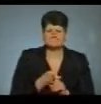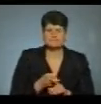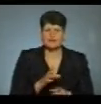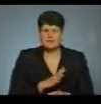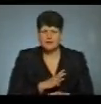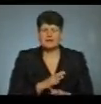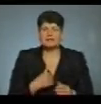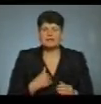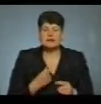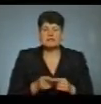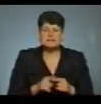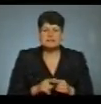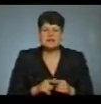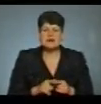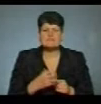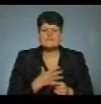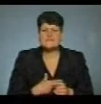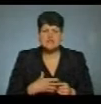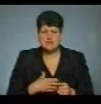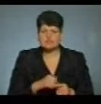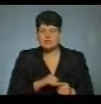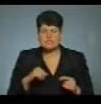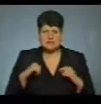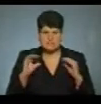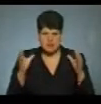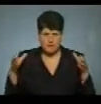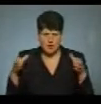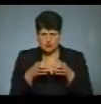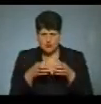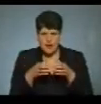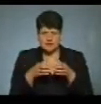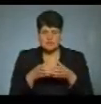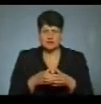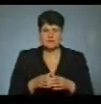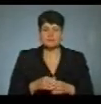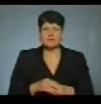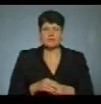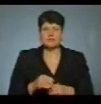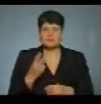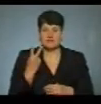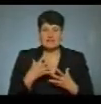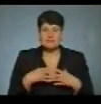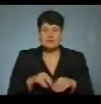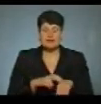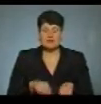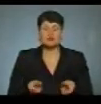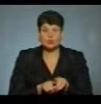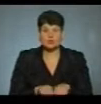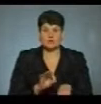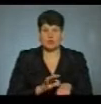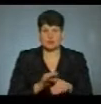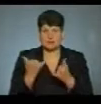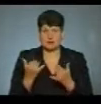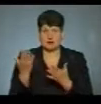нас зараз це максимальна ізоляція і контакт з сімейним лікарем. Там зараз захворіли у нас двох сімейних лікарів, і зараз проводиться десь